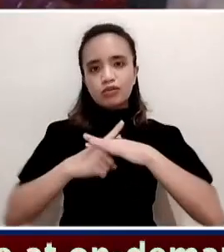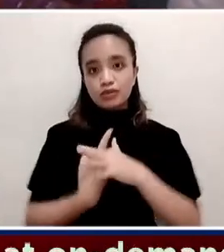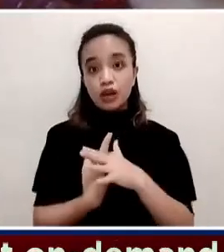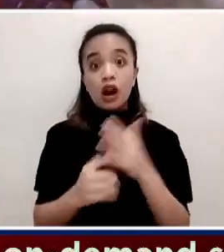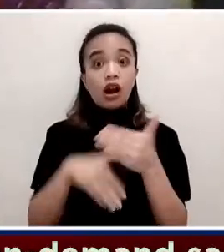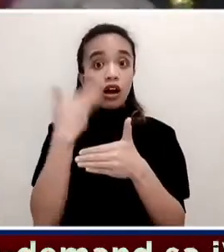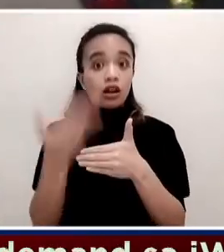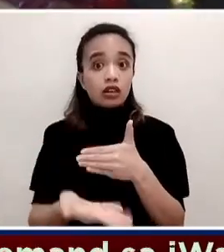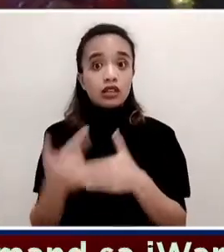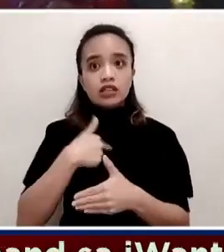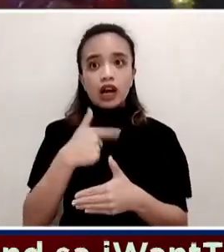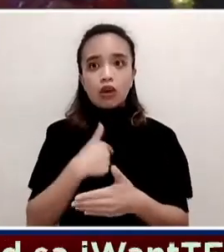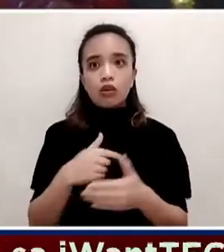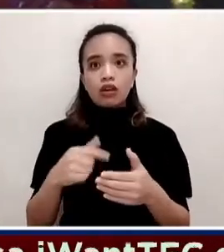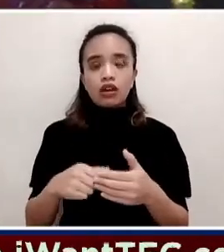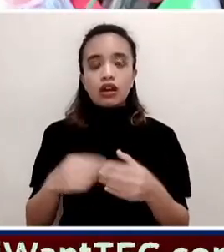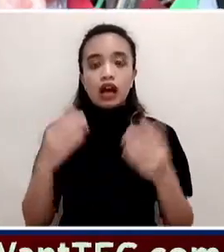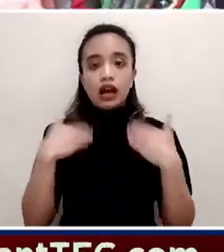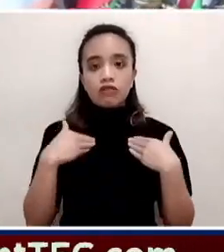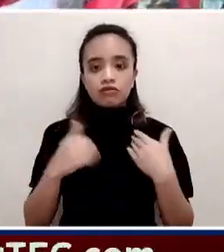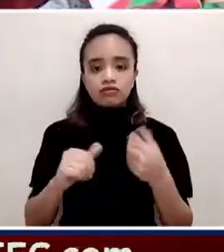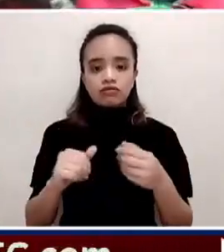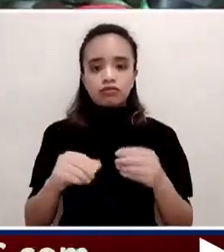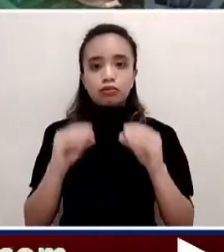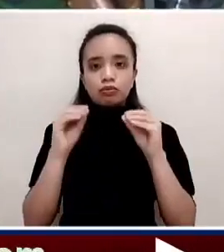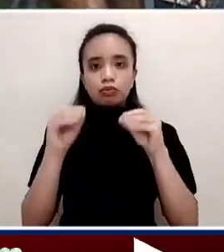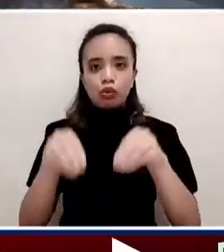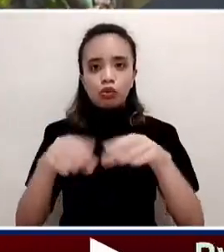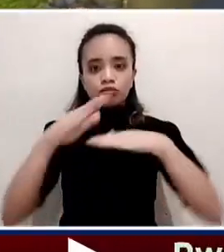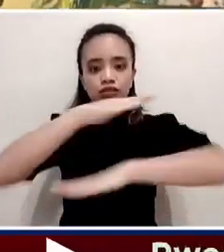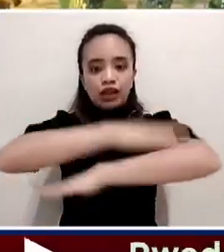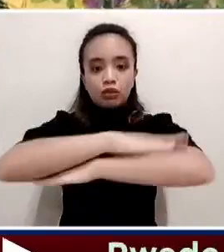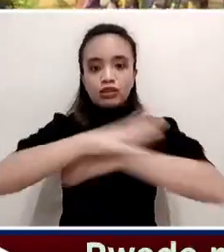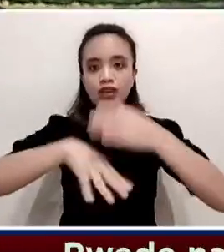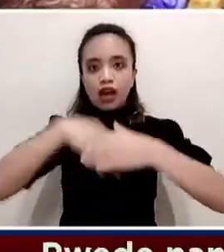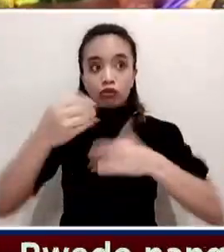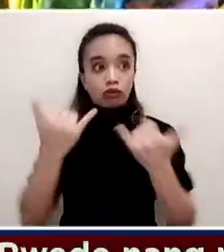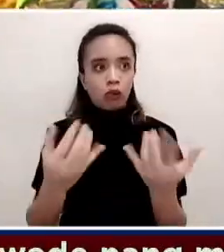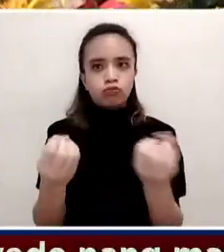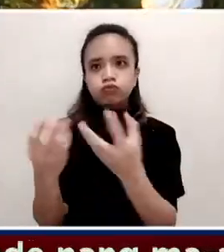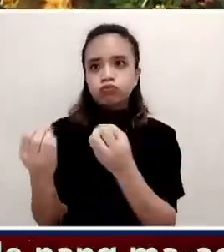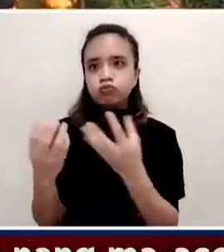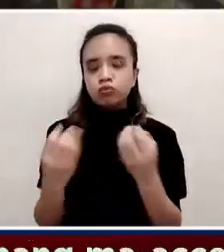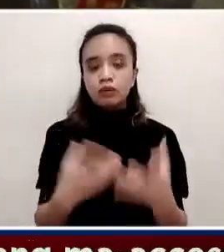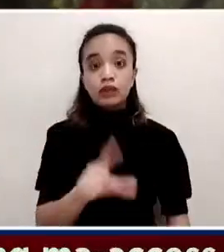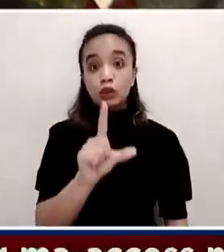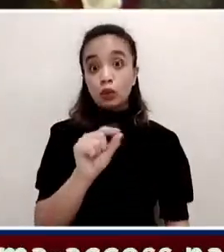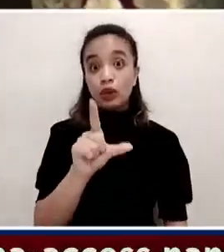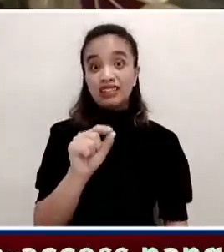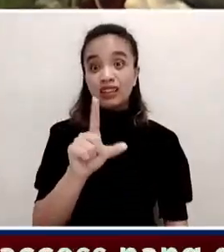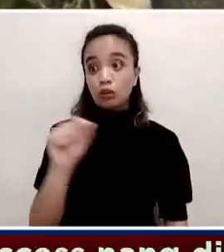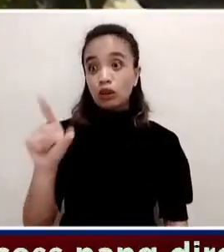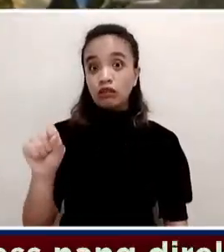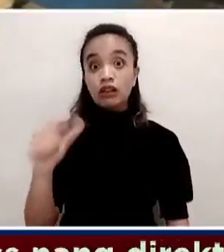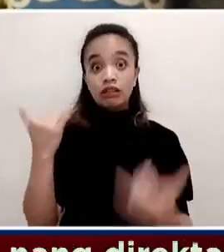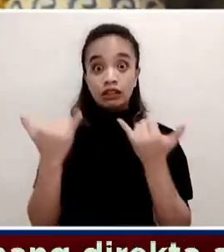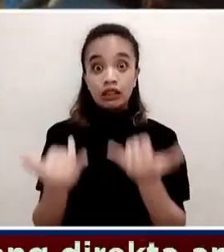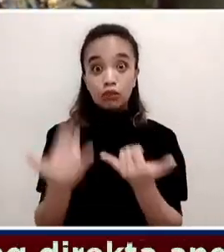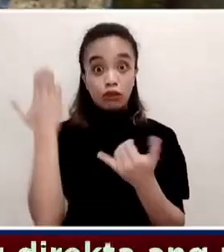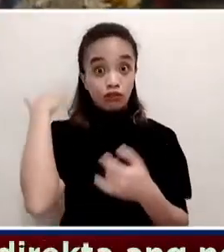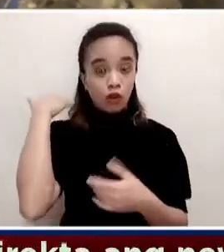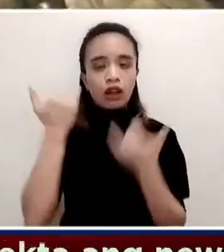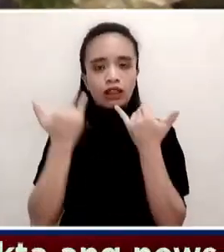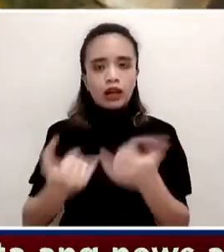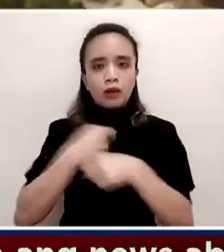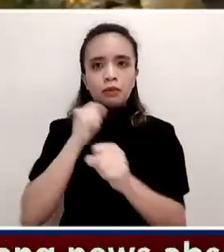isang table sa labas. Hanggang dumami na. Mula sa pa 20-20 pesos na figurine noon, ngayon gumagawa na siya ng